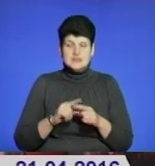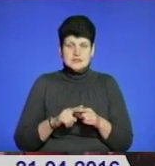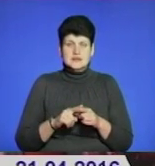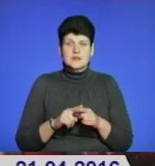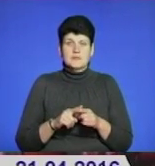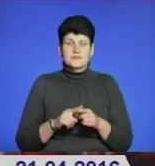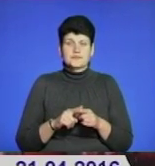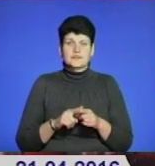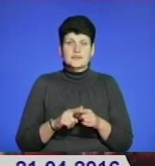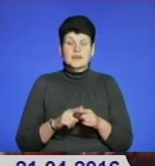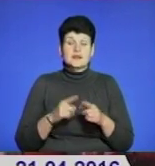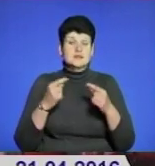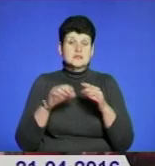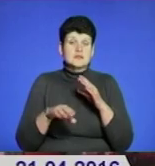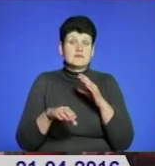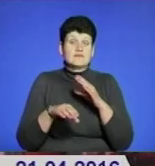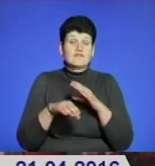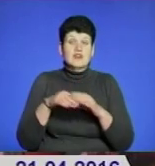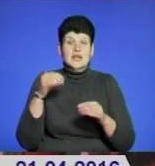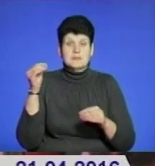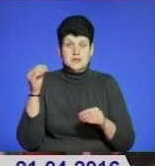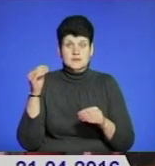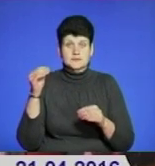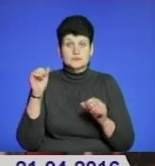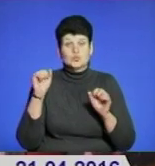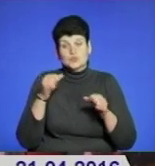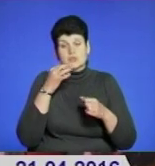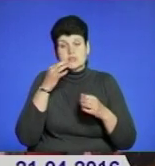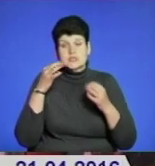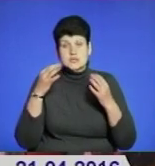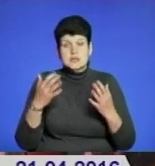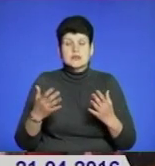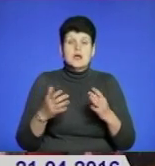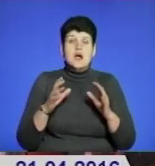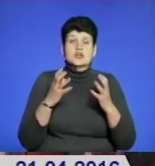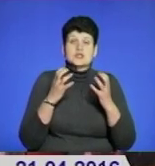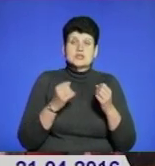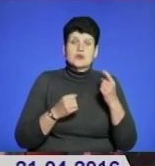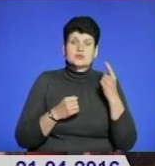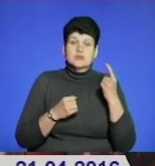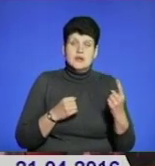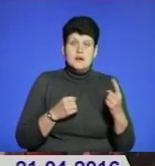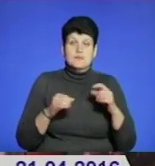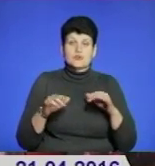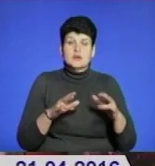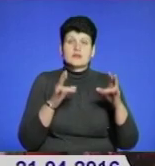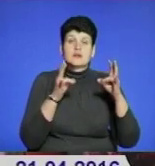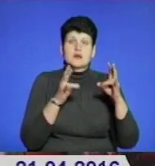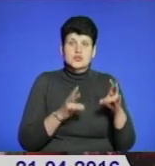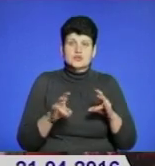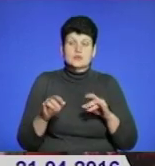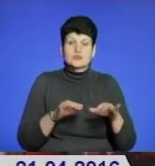подія, це цивілізаційний вибір, можна так сказати. І ще одна подія, трагічна подія,